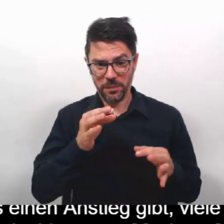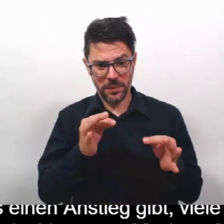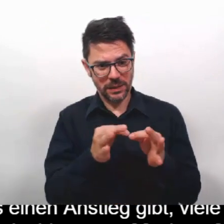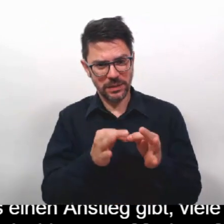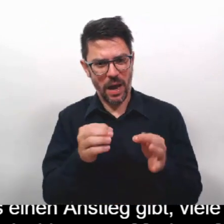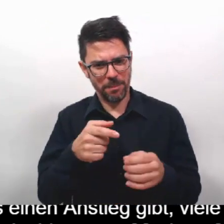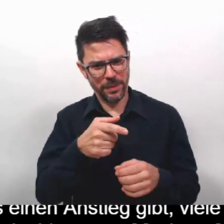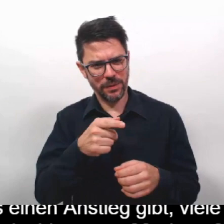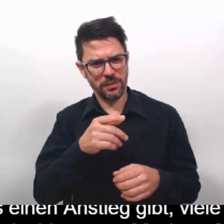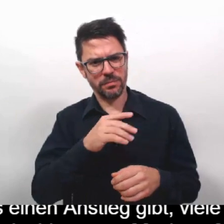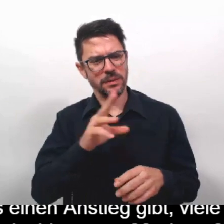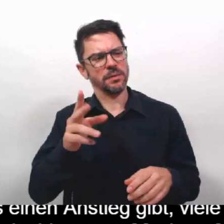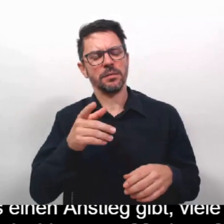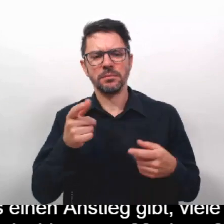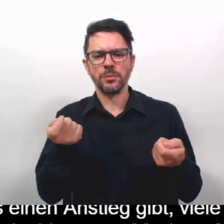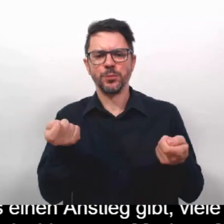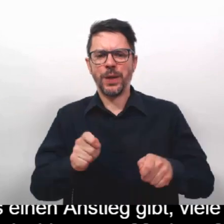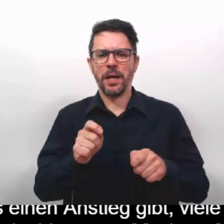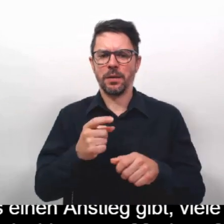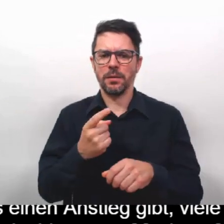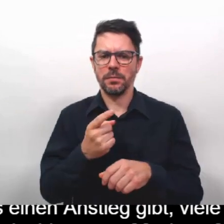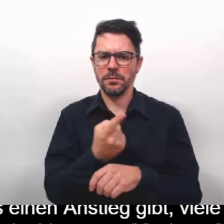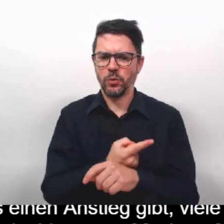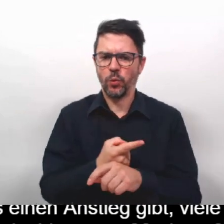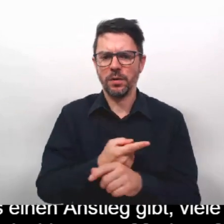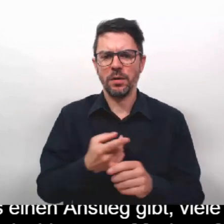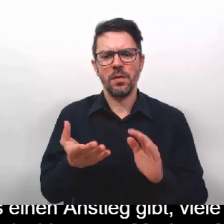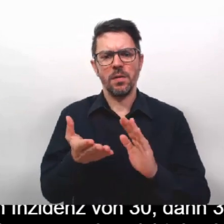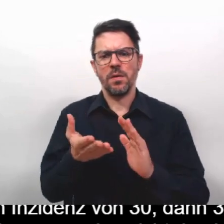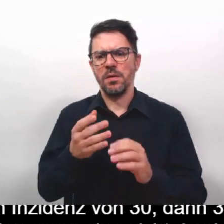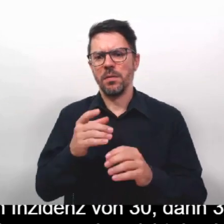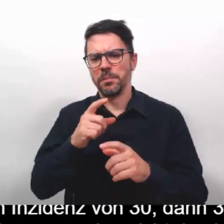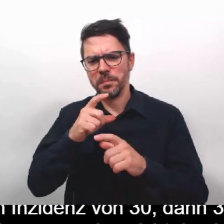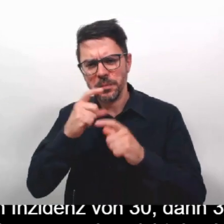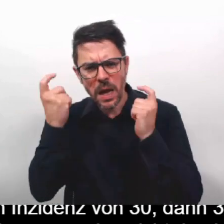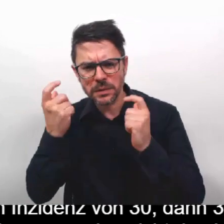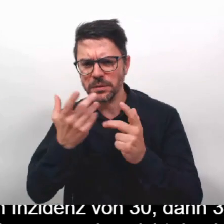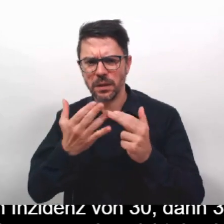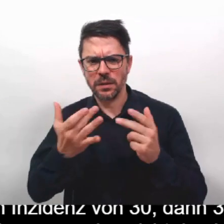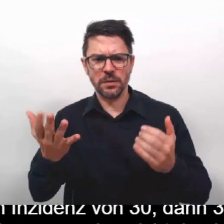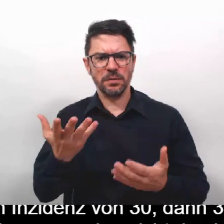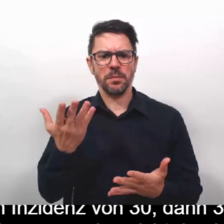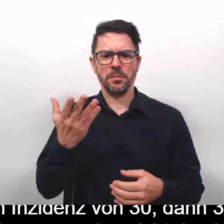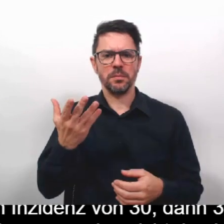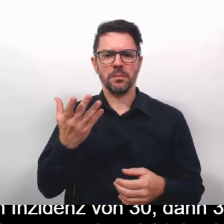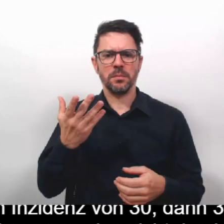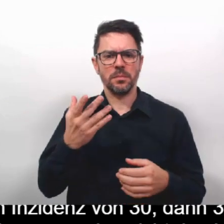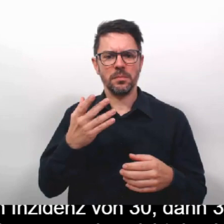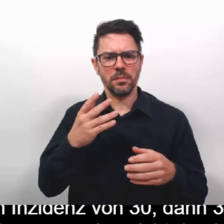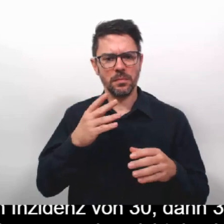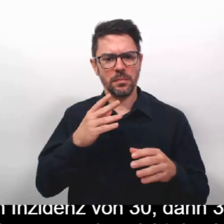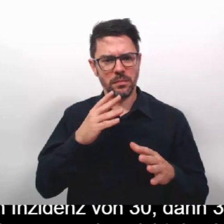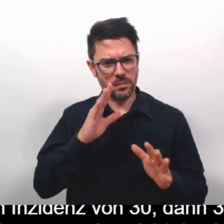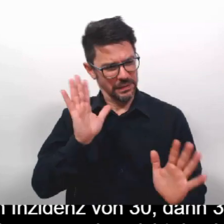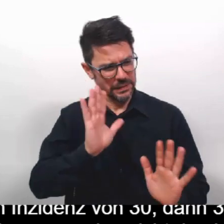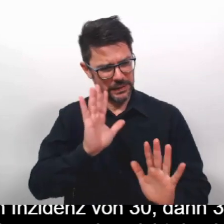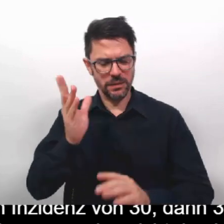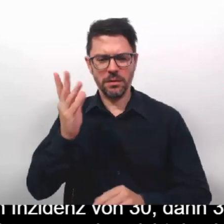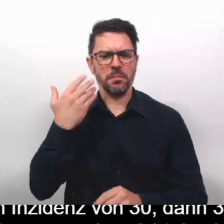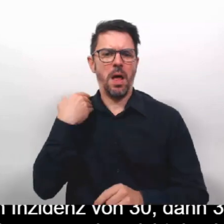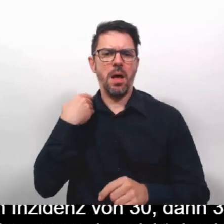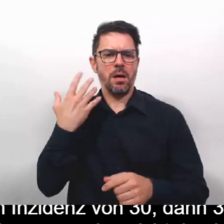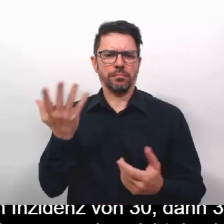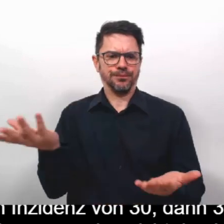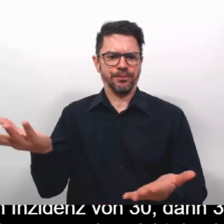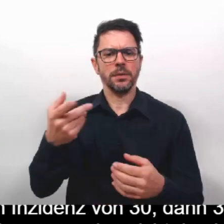erprobt wurde, zuallererst in Tierschenreuth, ganz am Anfang, dann landesweit. Und dann